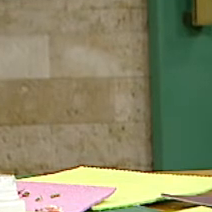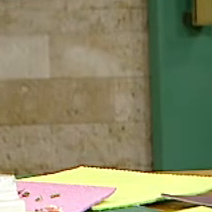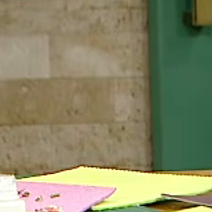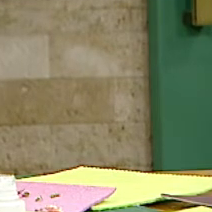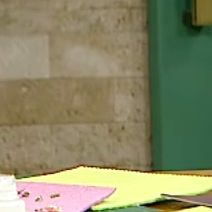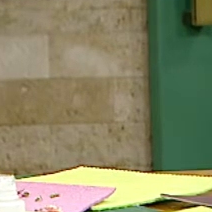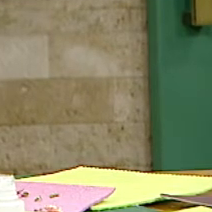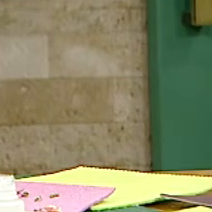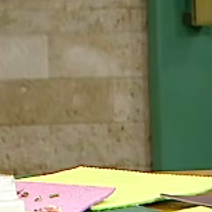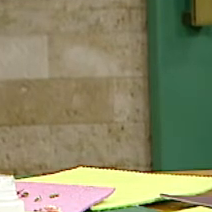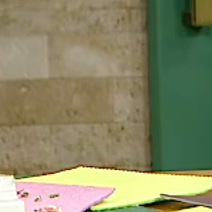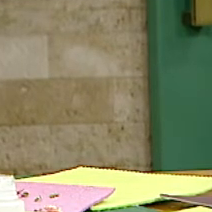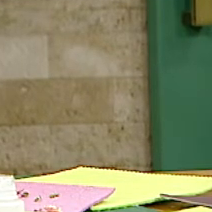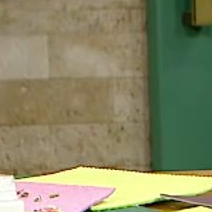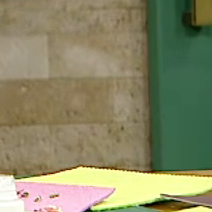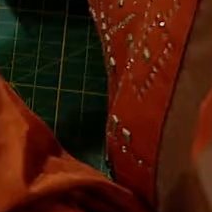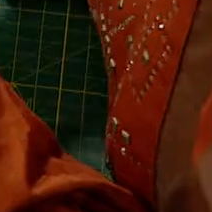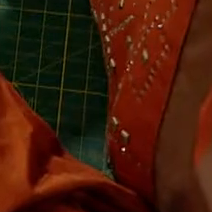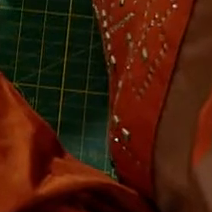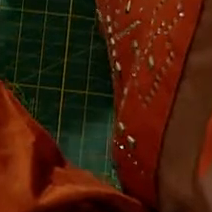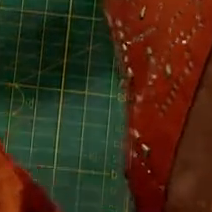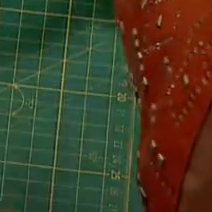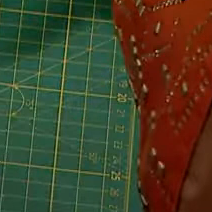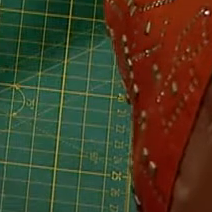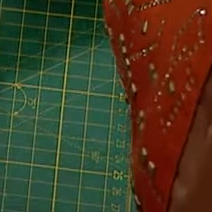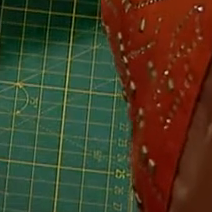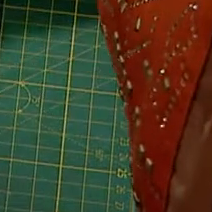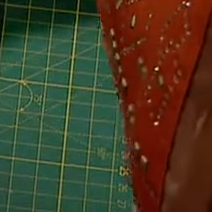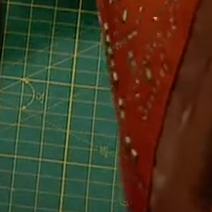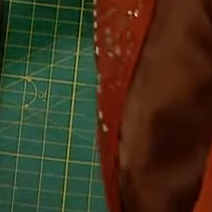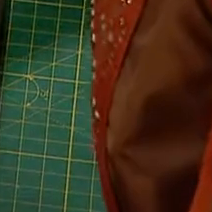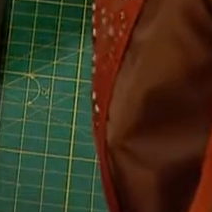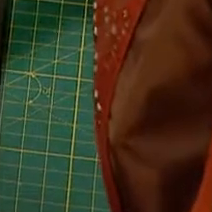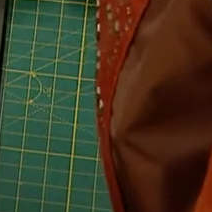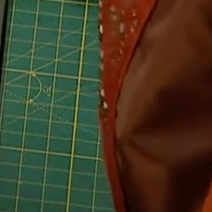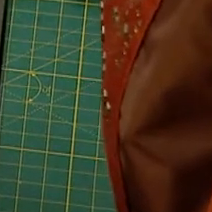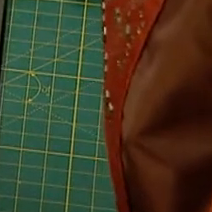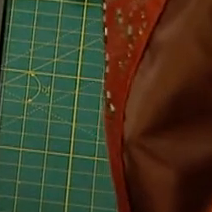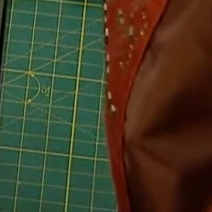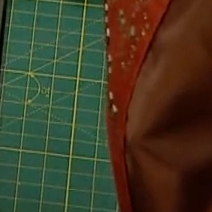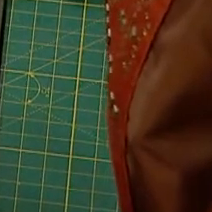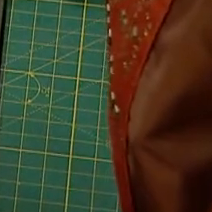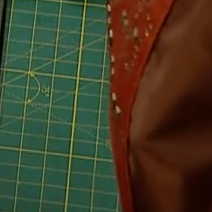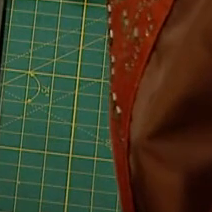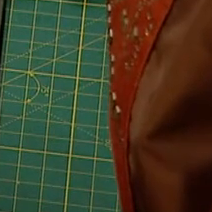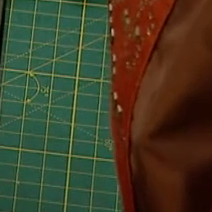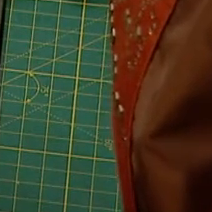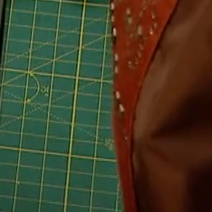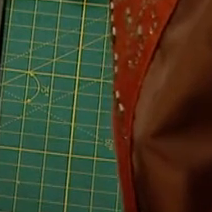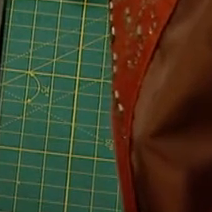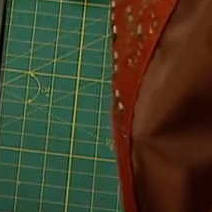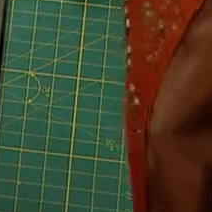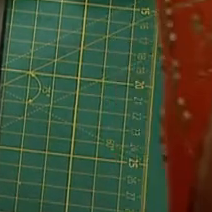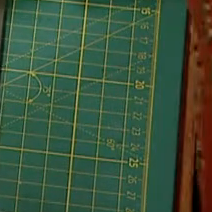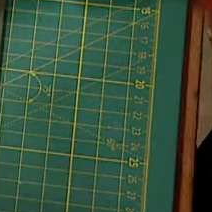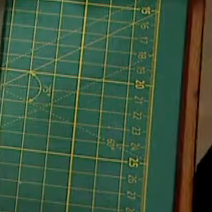Toplu iğne başı kadar bize yetiyor bu büyük kağıdı yapıştırmaya. Mesela ben öyle yapsam bir tedirgin olurum. Denemek Bıcak ister misiniz? Yeter mi? Ya çok